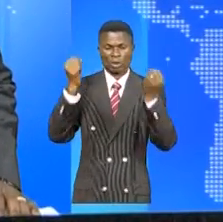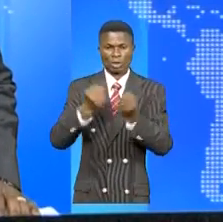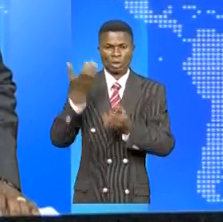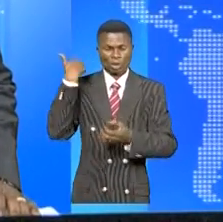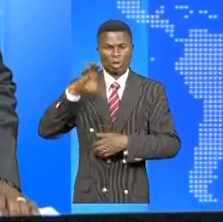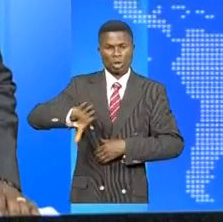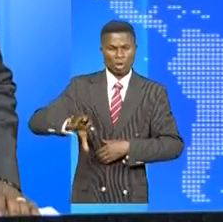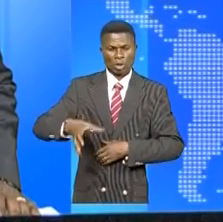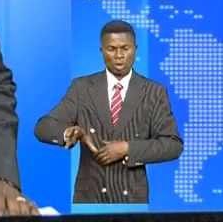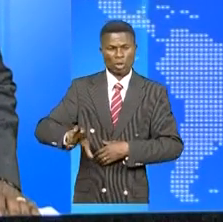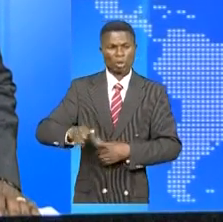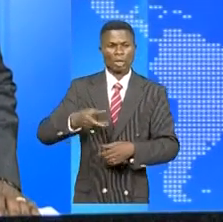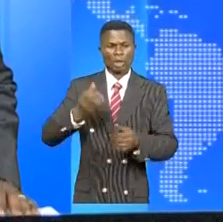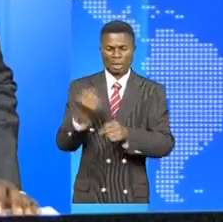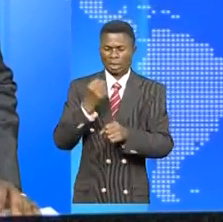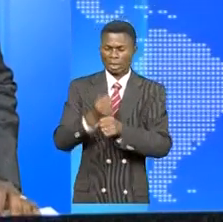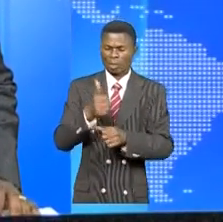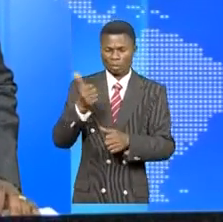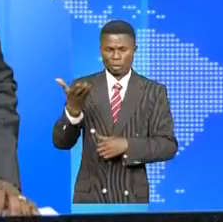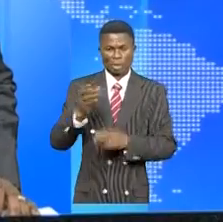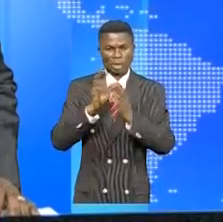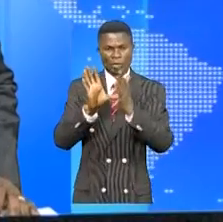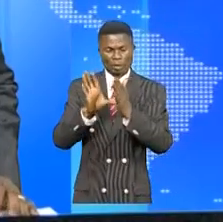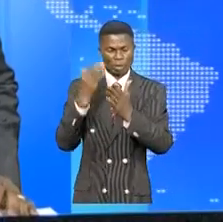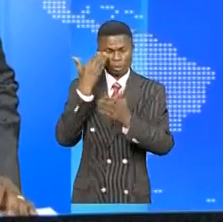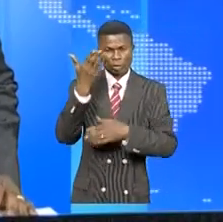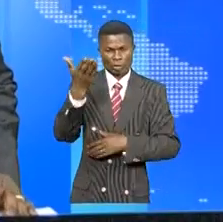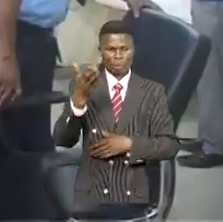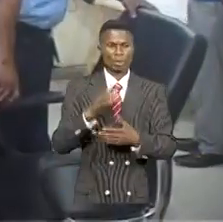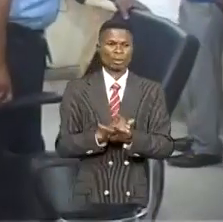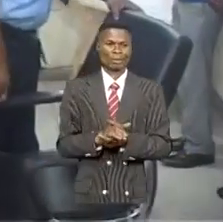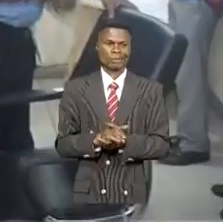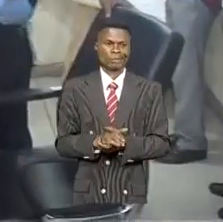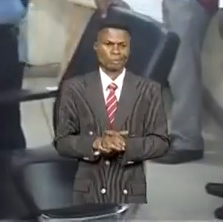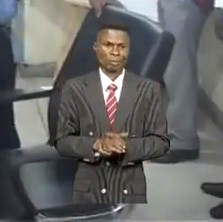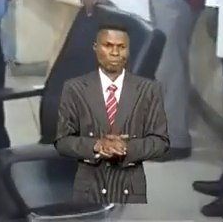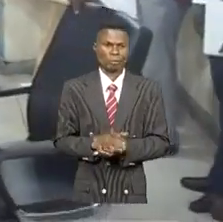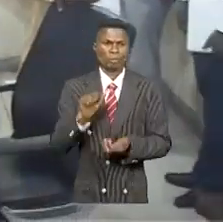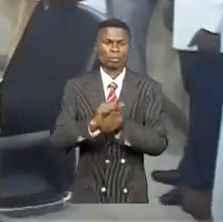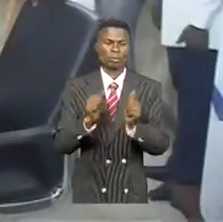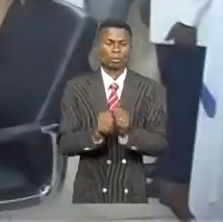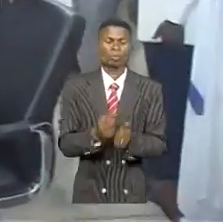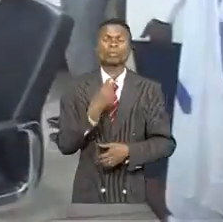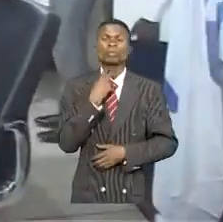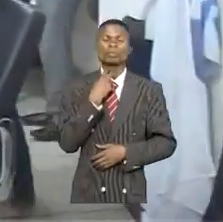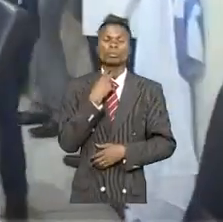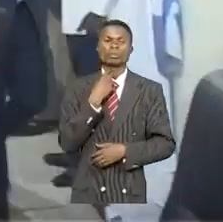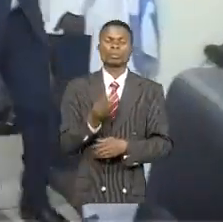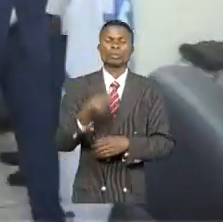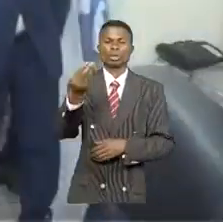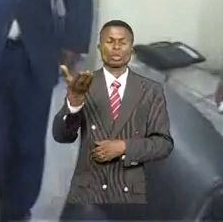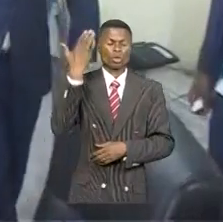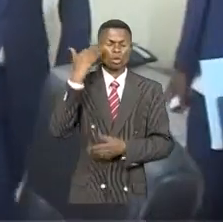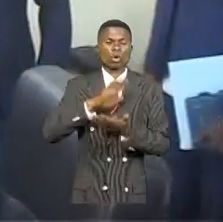rôle attendu d'eux? C'est un reportage de Cédric Kenina. Beaucoup de questions persistent dans la fourniture en eau